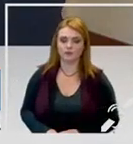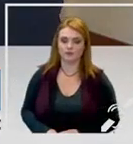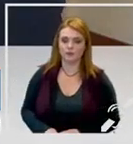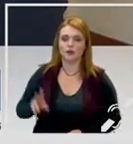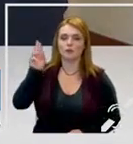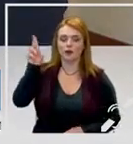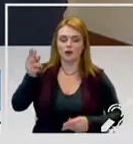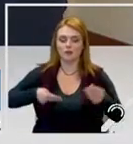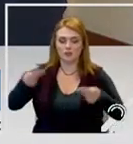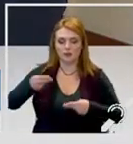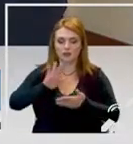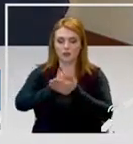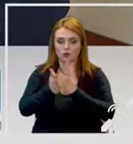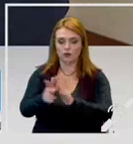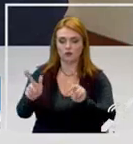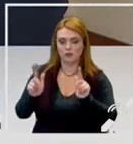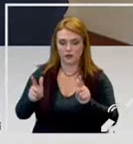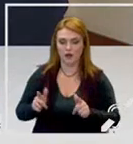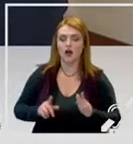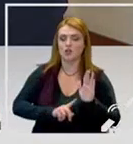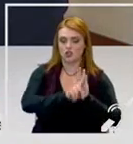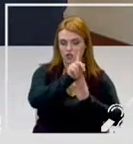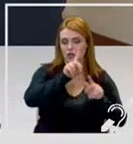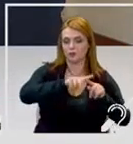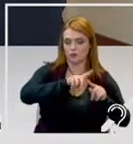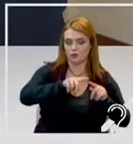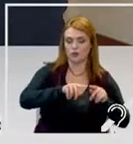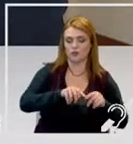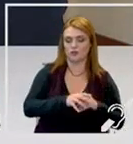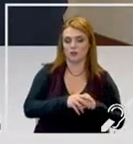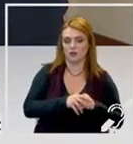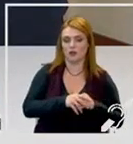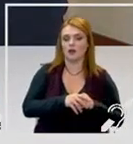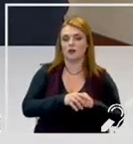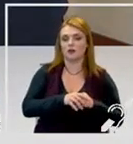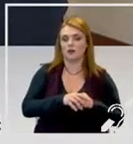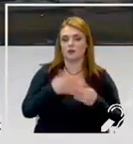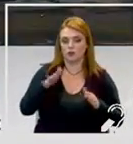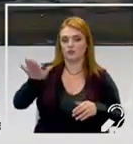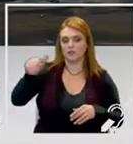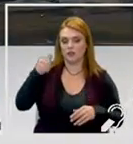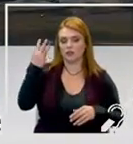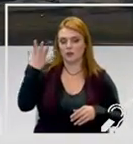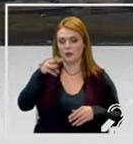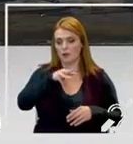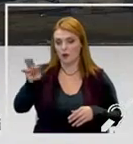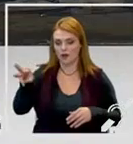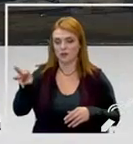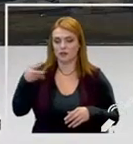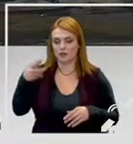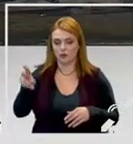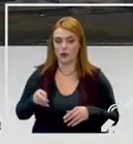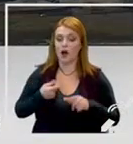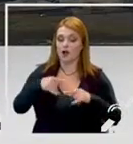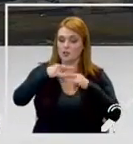am semnat toate acordurile și urmează să înceapă construcția, va costa peste 35 de milioane de euro. Podul Ungheni-Ungheni va fi